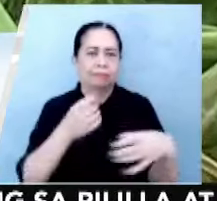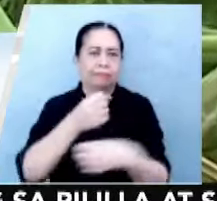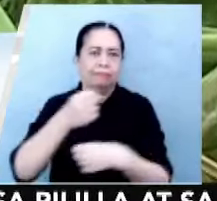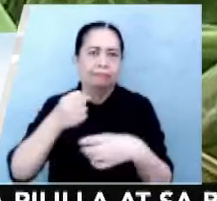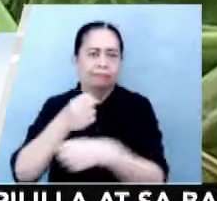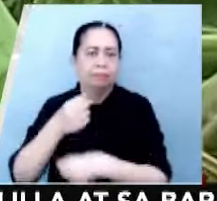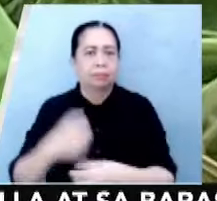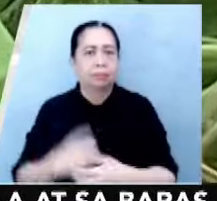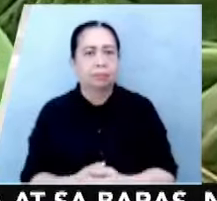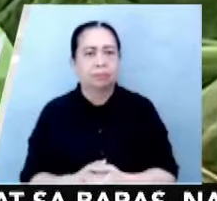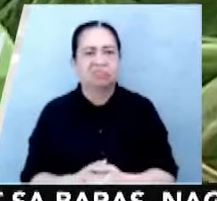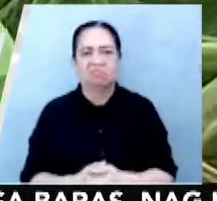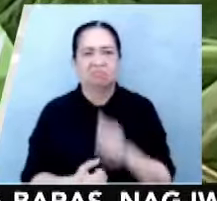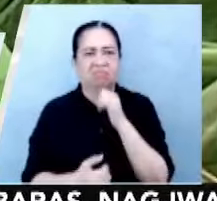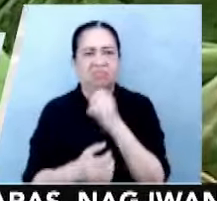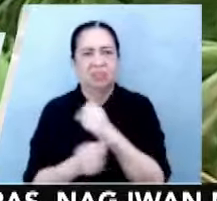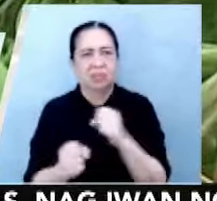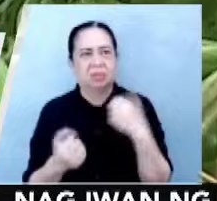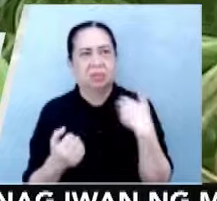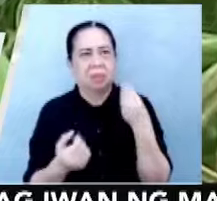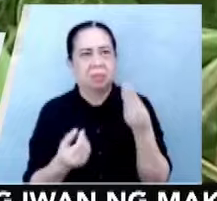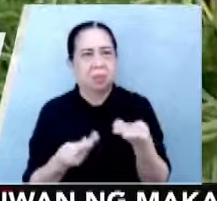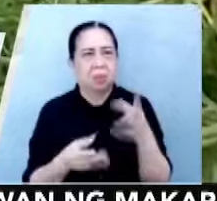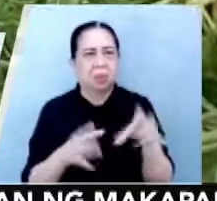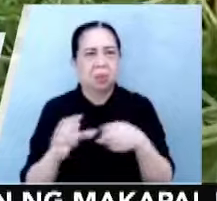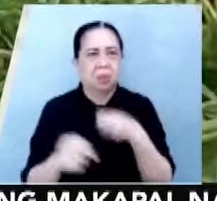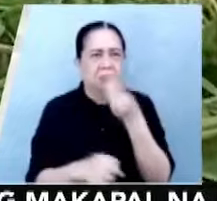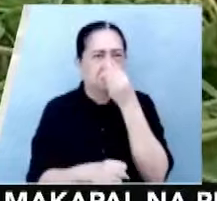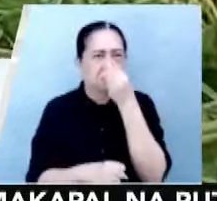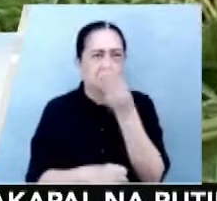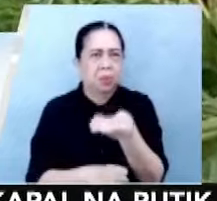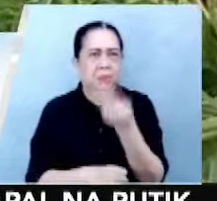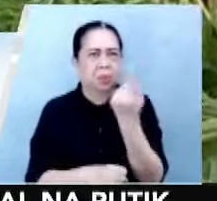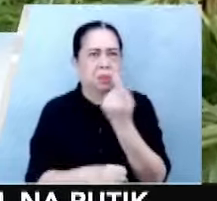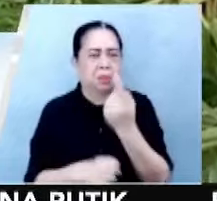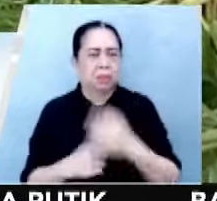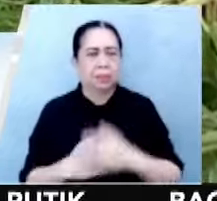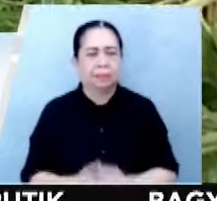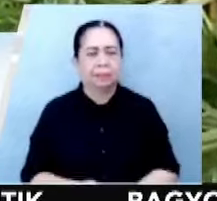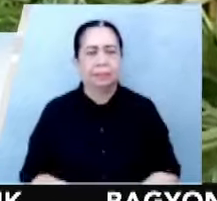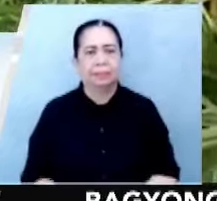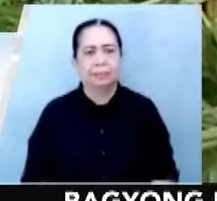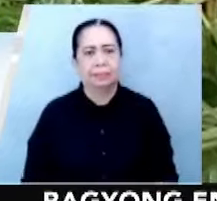may salba. Meron ka man dyan makuha, konting-konti na lang.